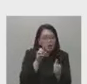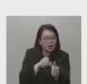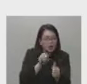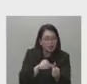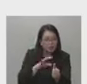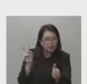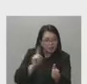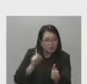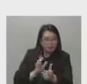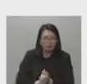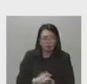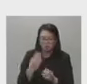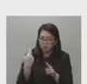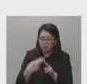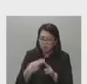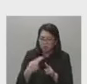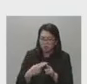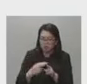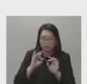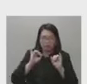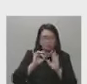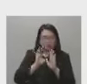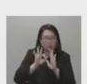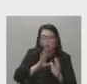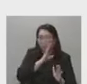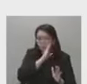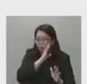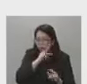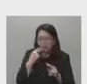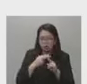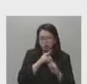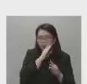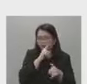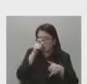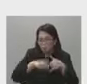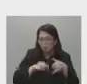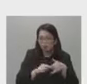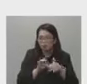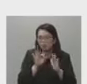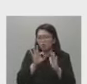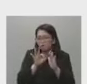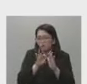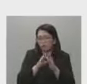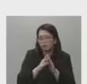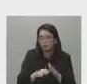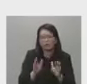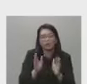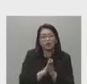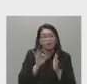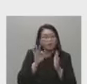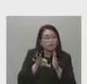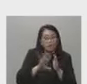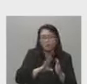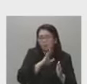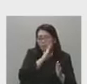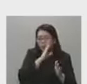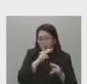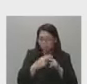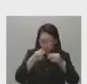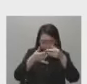เจ้าหน้าที่ที่มีบัญชีให้เจ้าหน้าที่ลงทะเบียนสร้างเฟซอวตารหรือบัญชีผู้ใช้ปลอมหลายเฟ